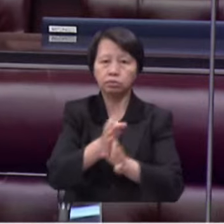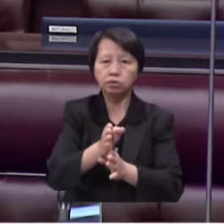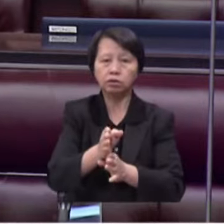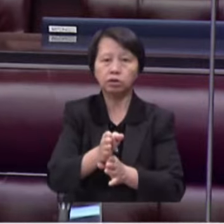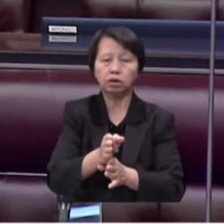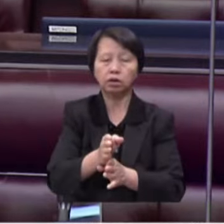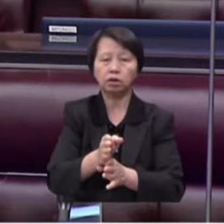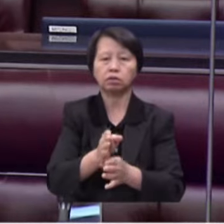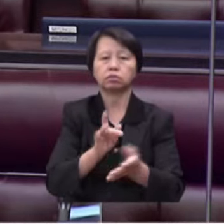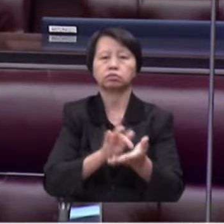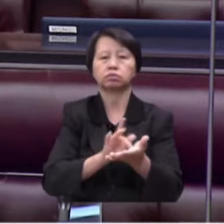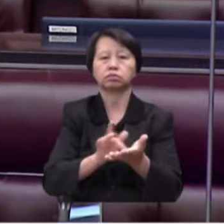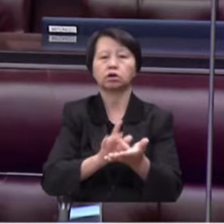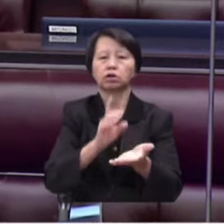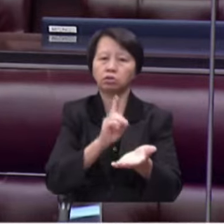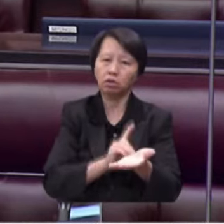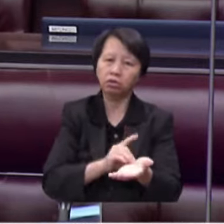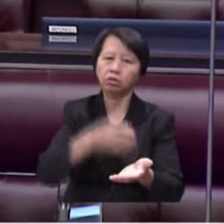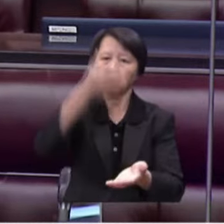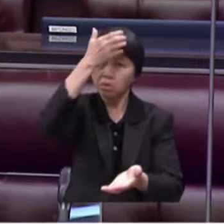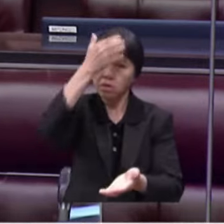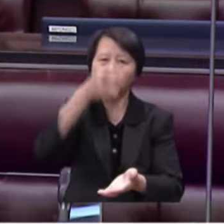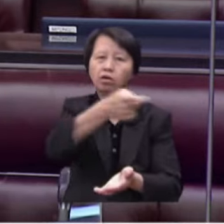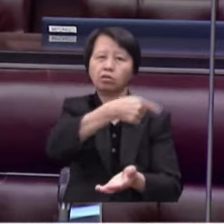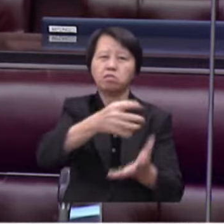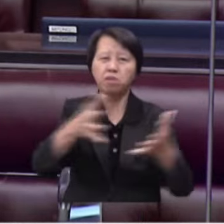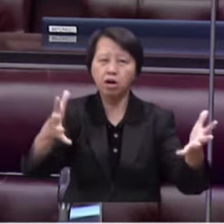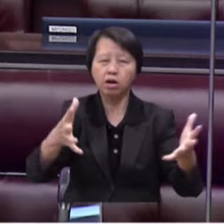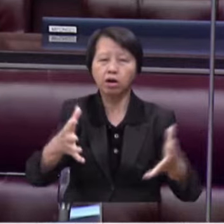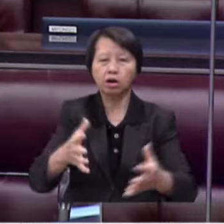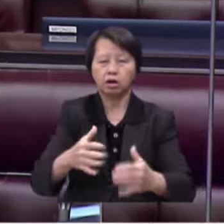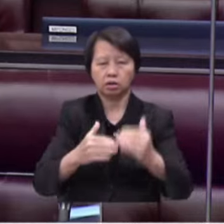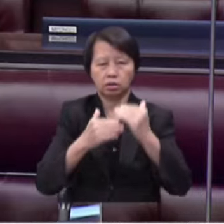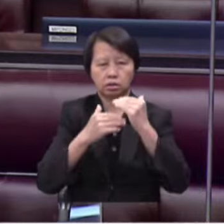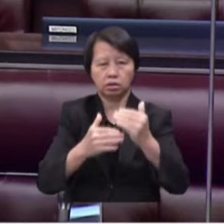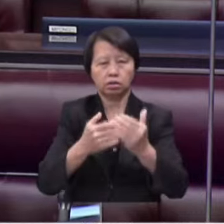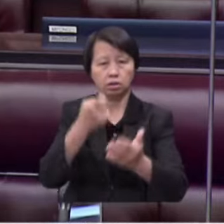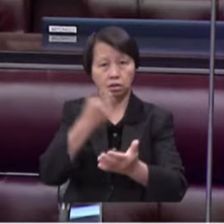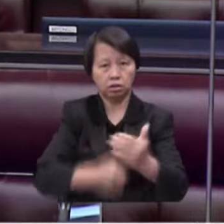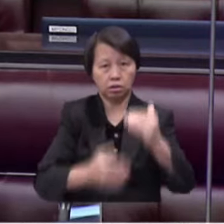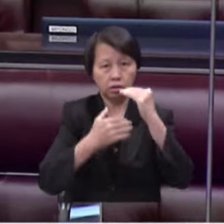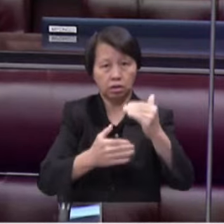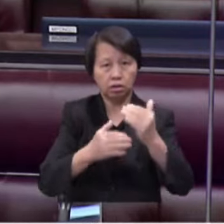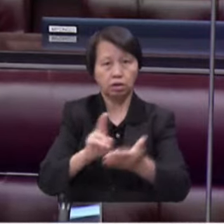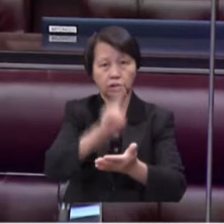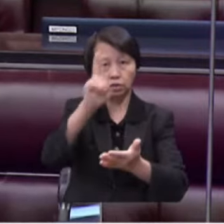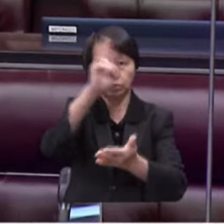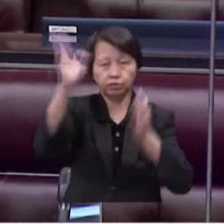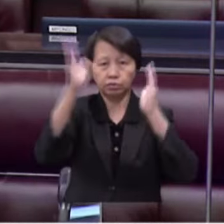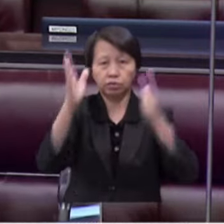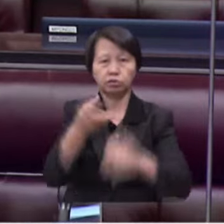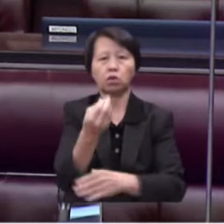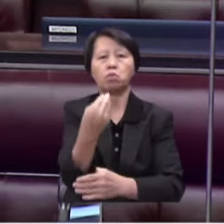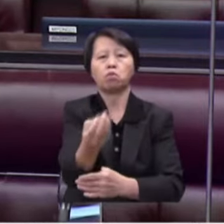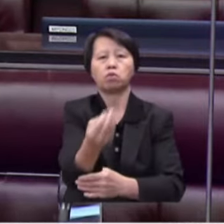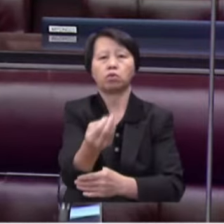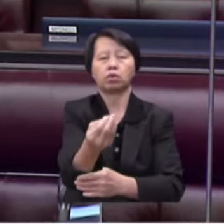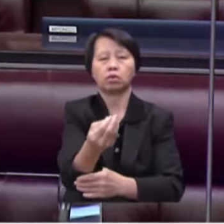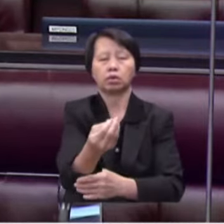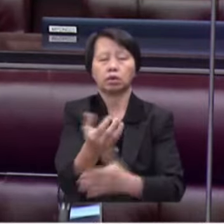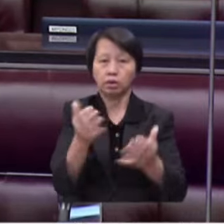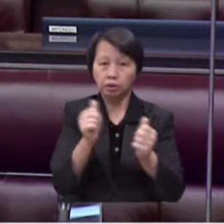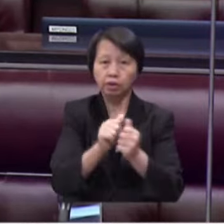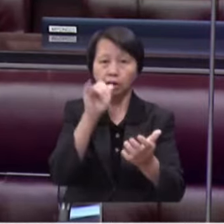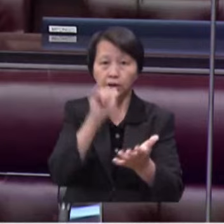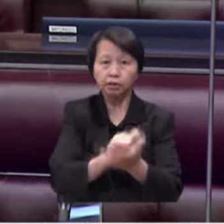perubahan dan kada yang ditetapkan untuk Ini mesti tempatan adalah murah maka dengan